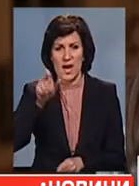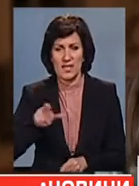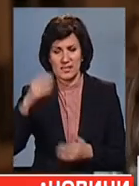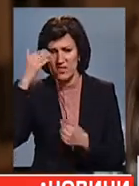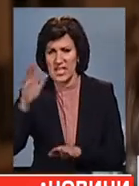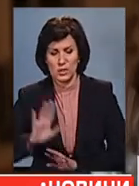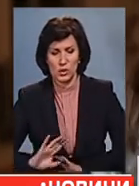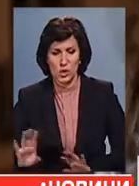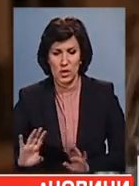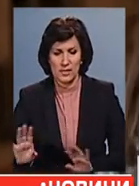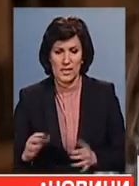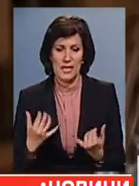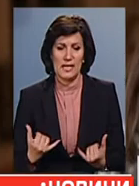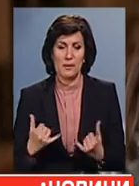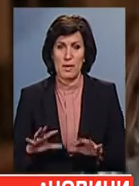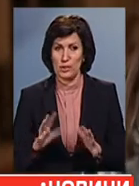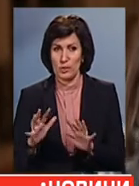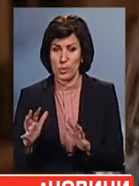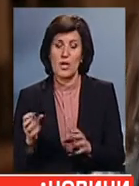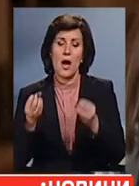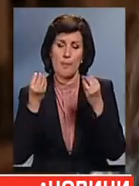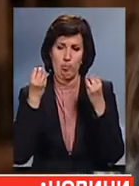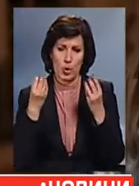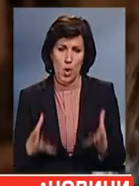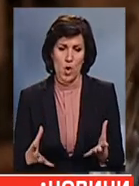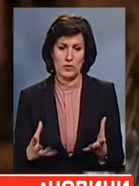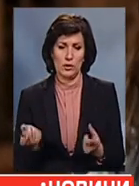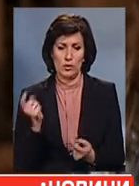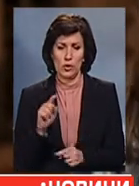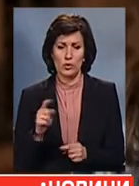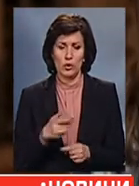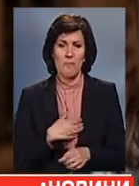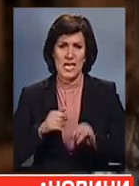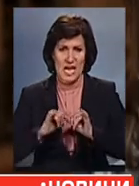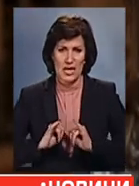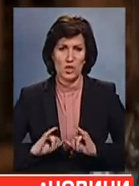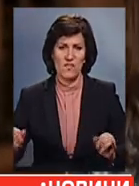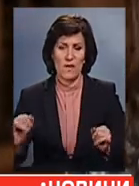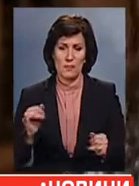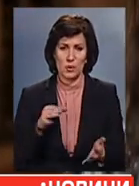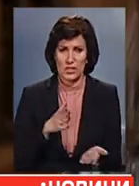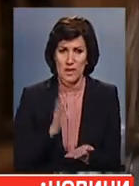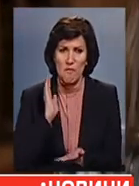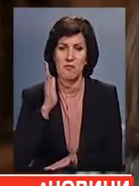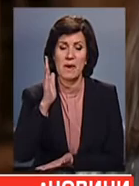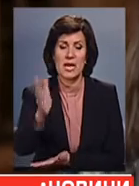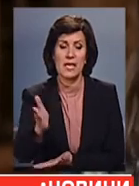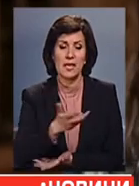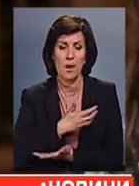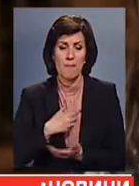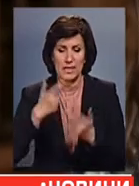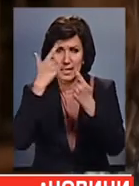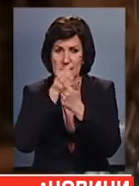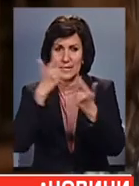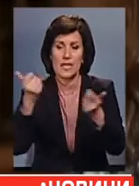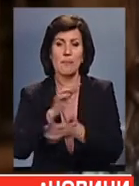сторони теперішніх подій, а просто з сторони того, що ми розвиваємося, йдемо вперед. Ми несемо